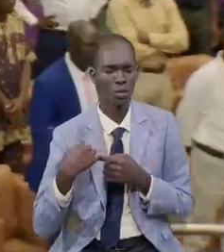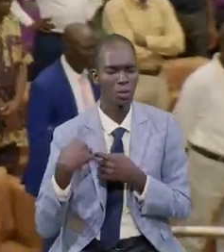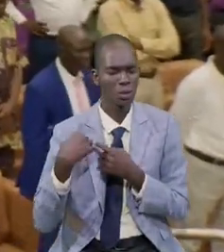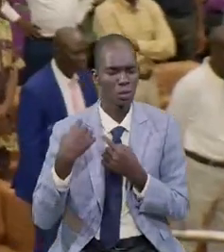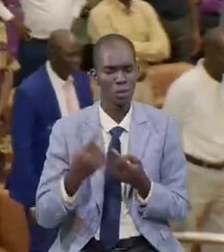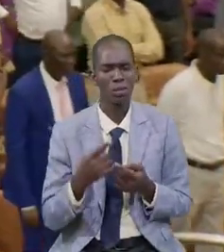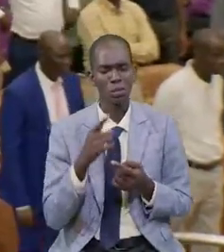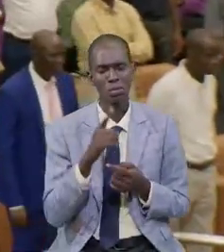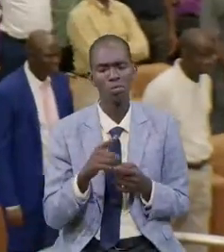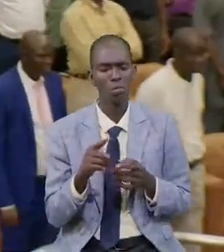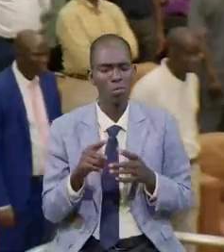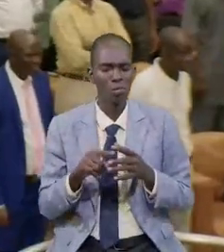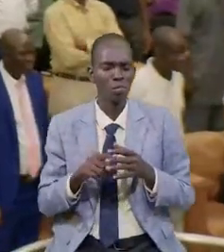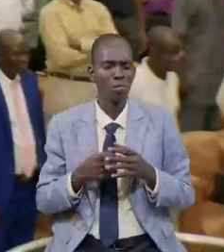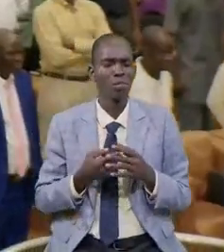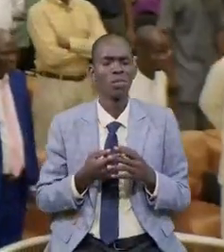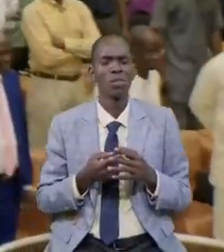Depuis que